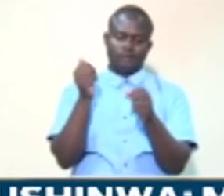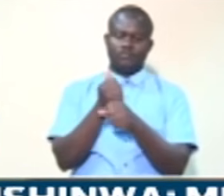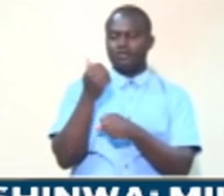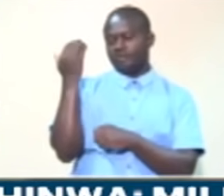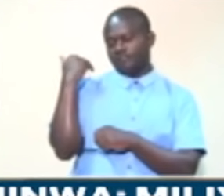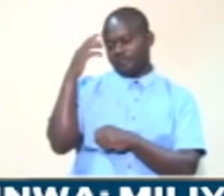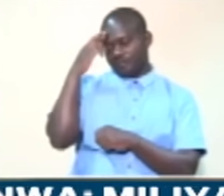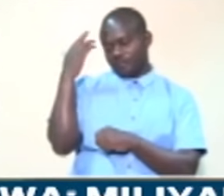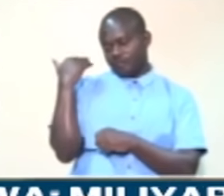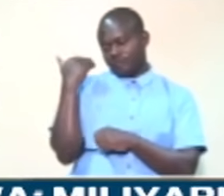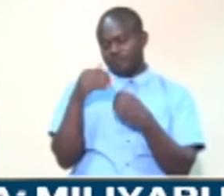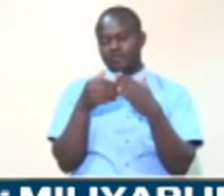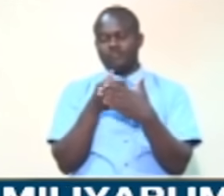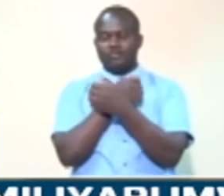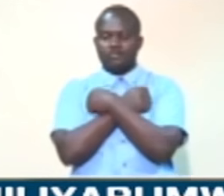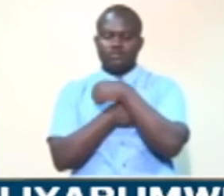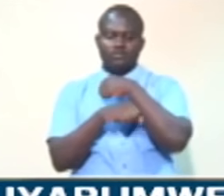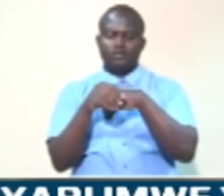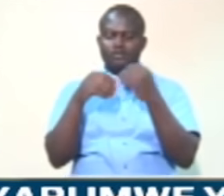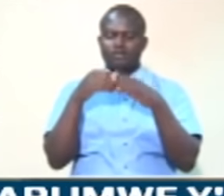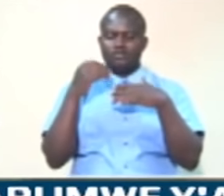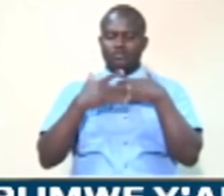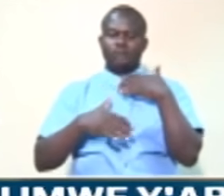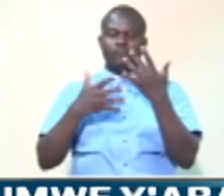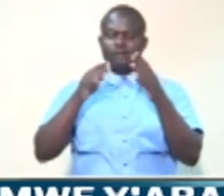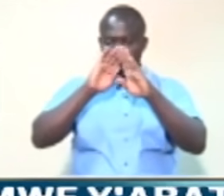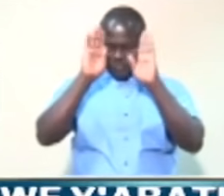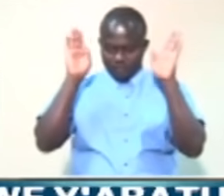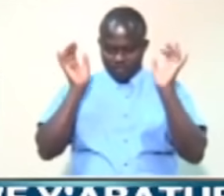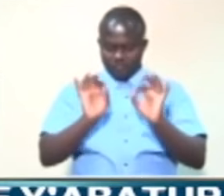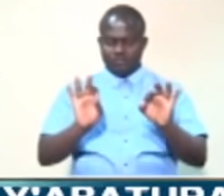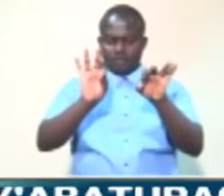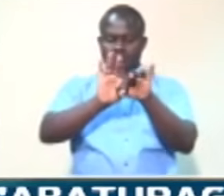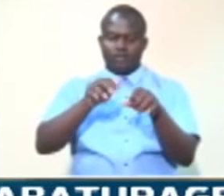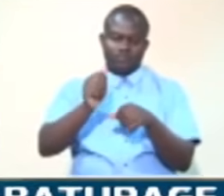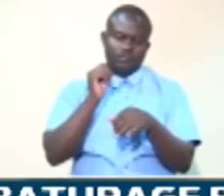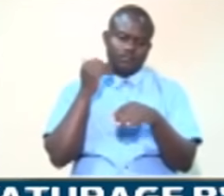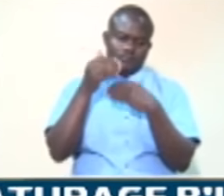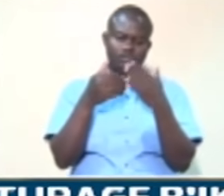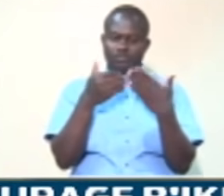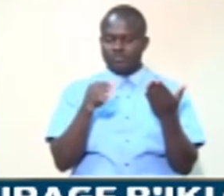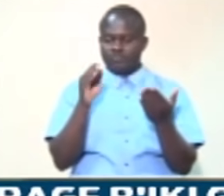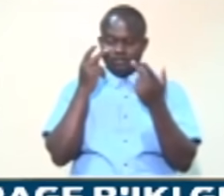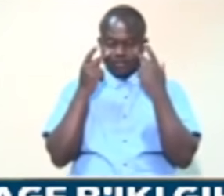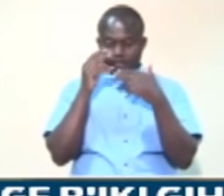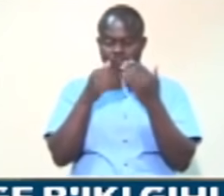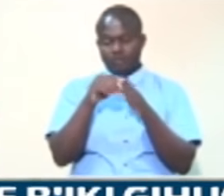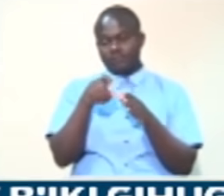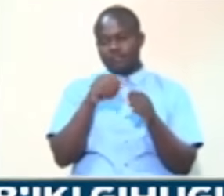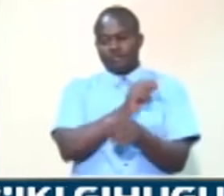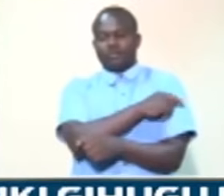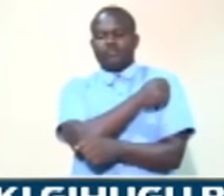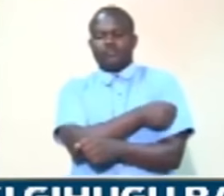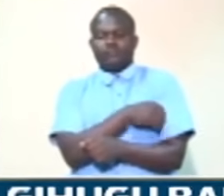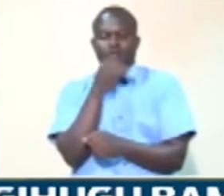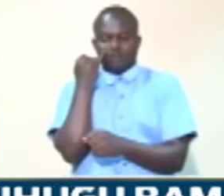gihe, numva nkunze igikorwa cyo gutanga amaraso, maze gusobanukirwa akamaro kabyo, maze kubona abantu bayakenera yaba kwa muganga.